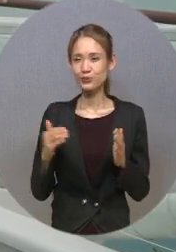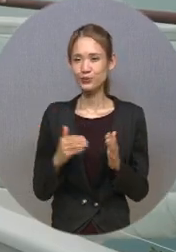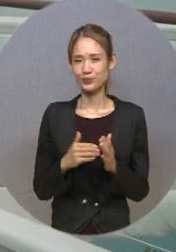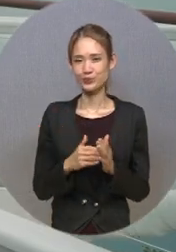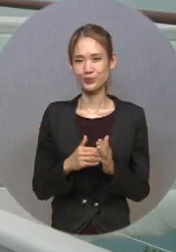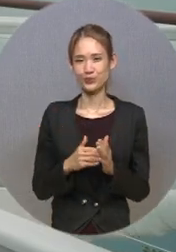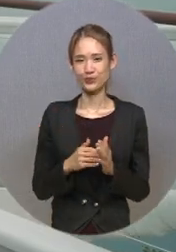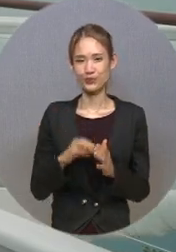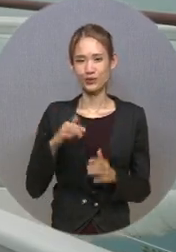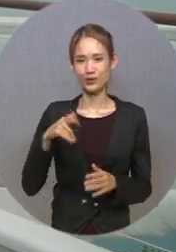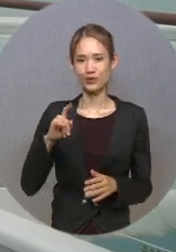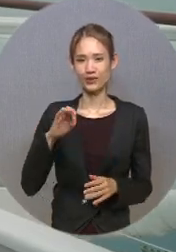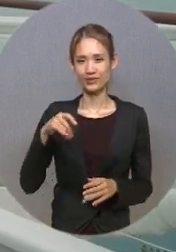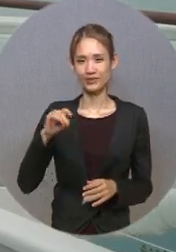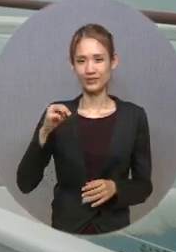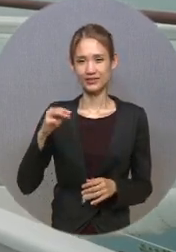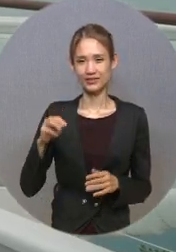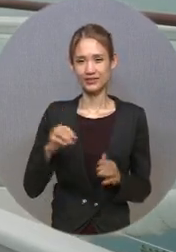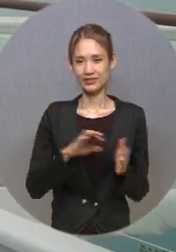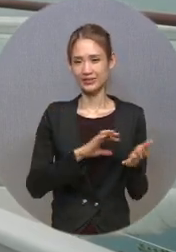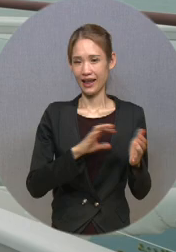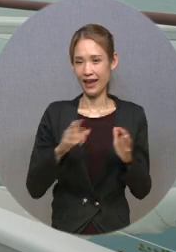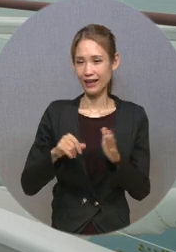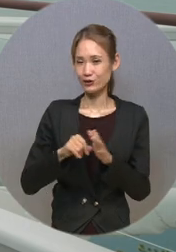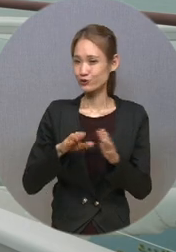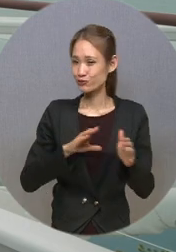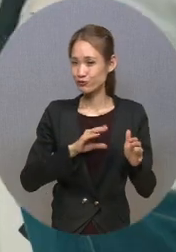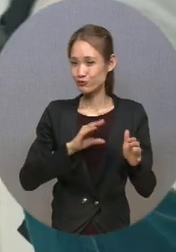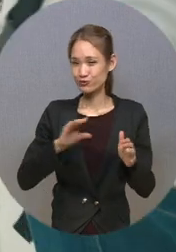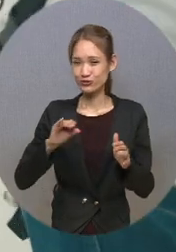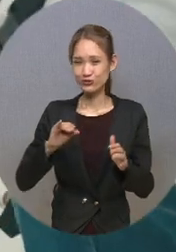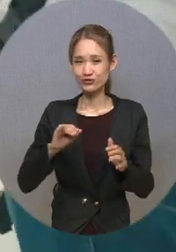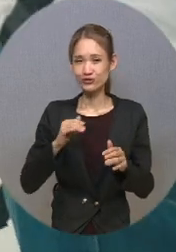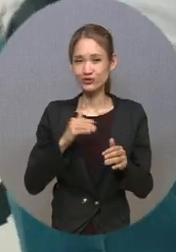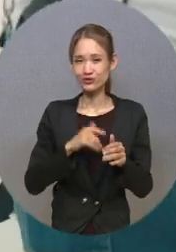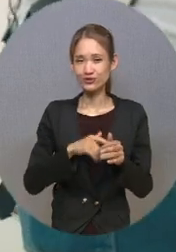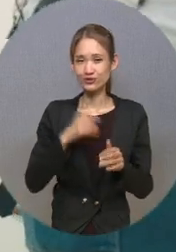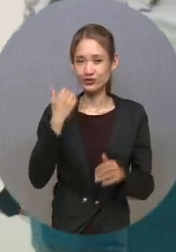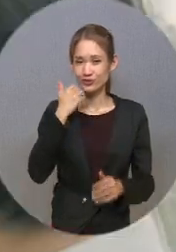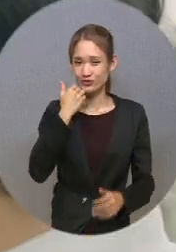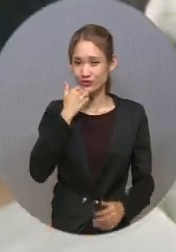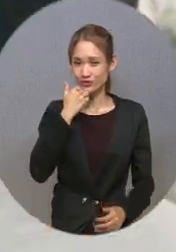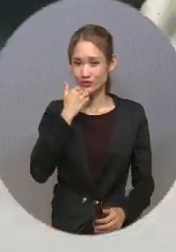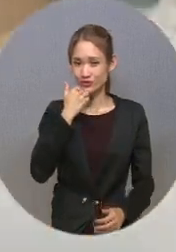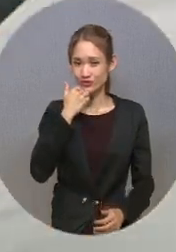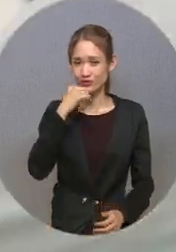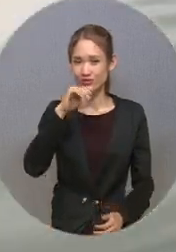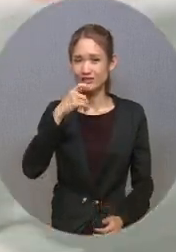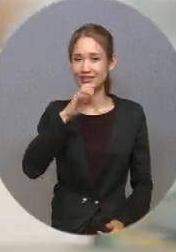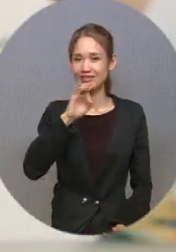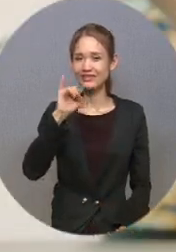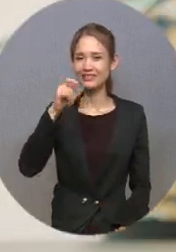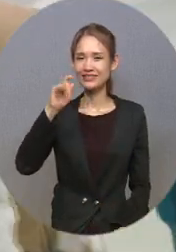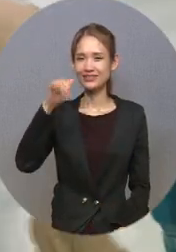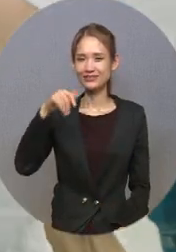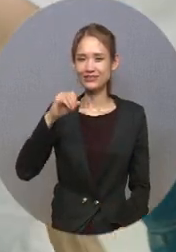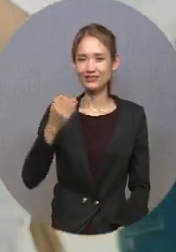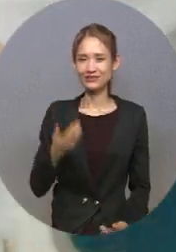워. 월드 스타가 될 준비가 끝난 바로 그분은 크림추리.